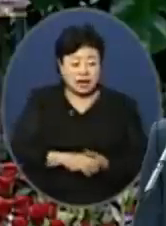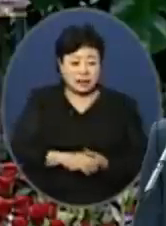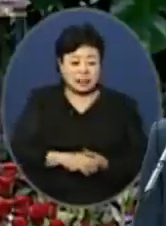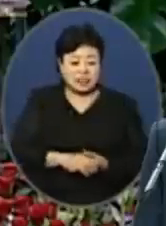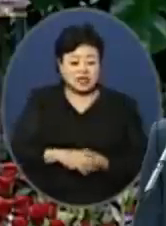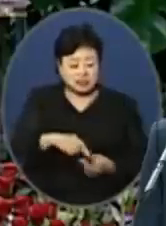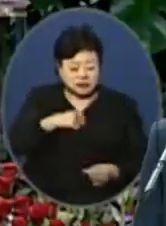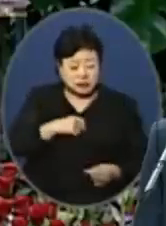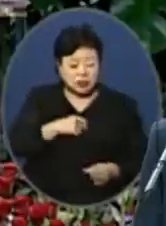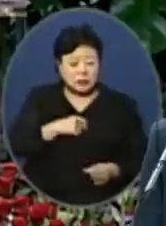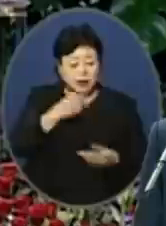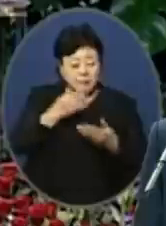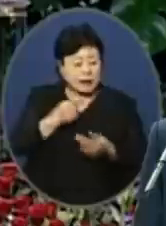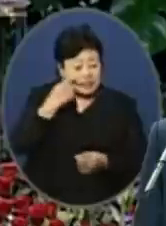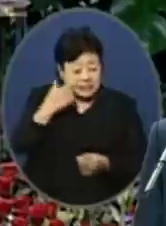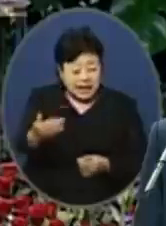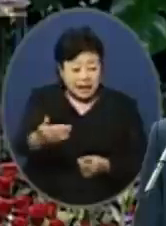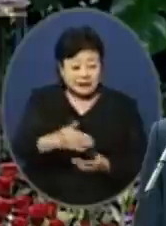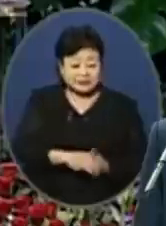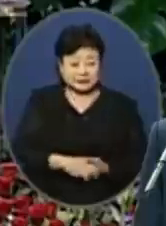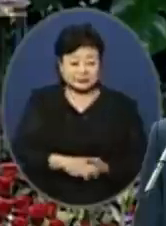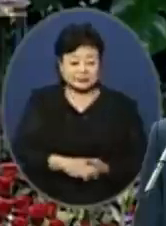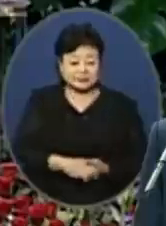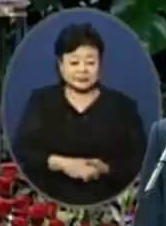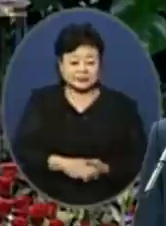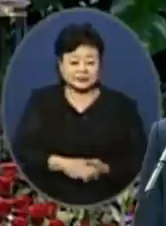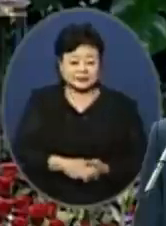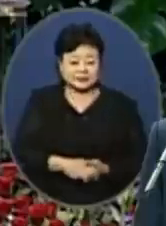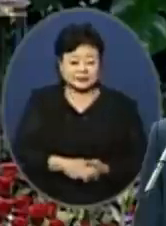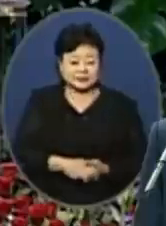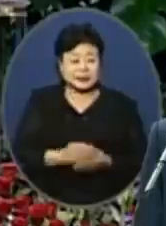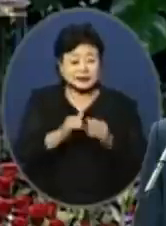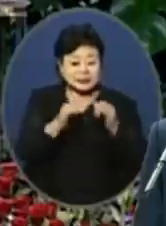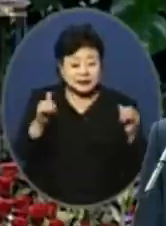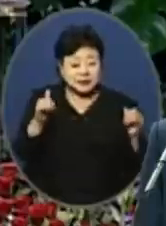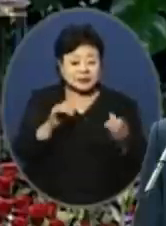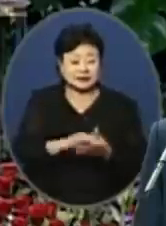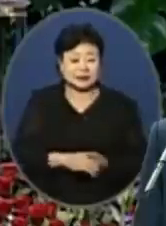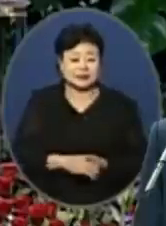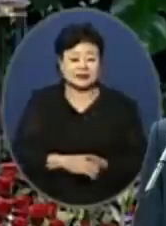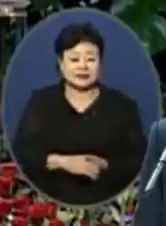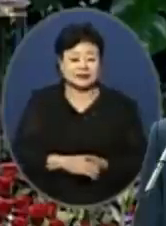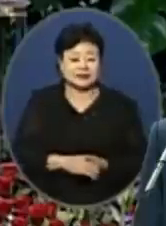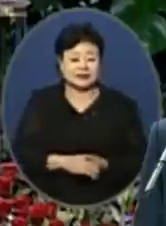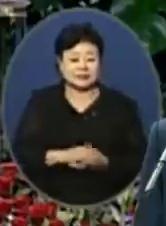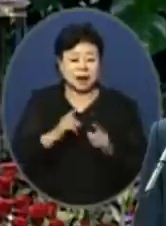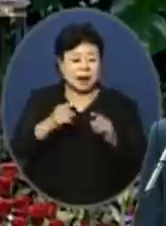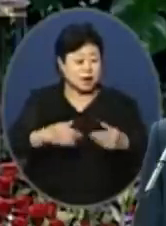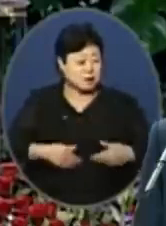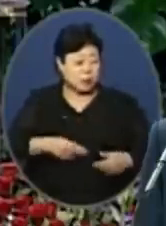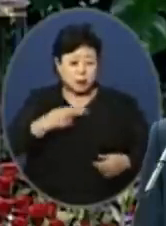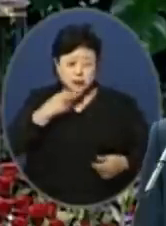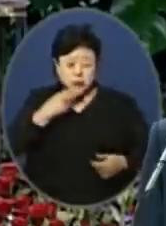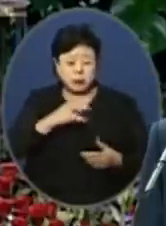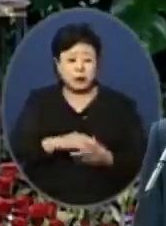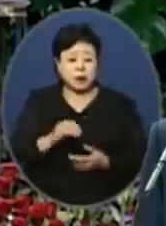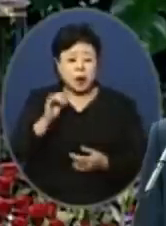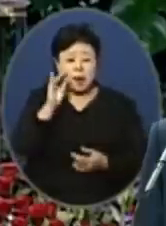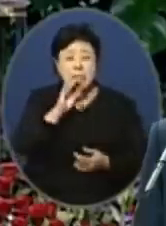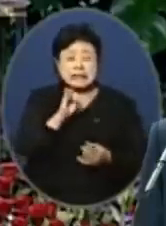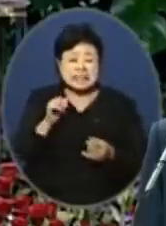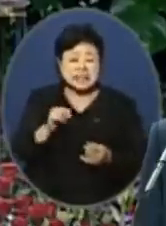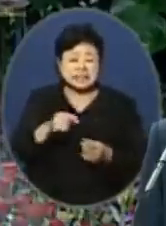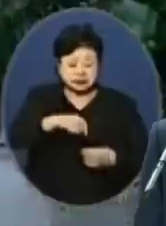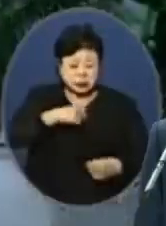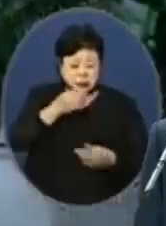누가 의롭다함을 입고 집으로 돌아가느냐? 그 사람들은 뭐라고 말하겠습니까? 말할 필요 없이 바리새인이지요.